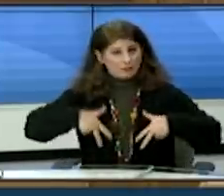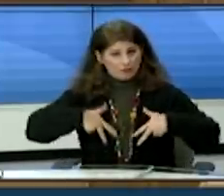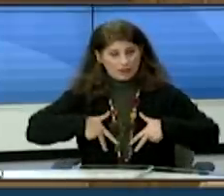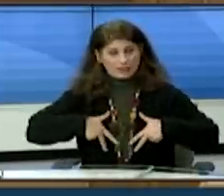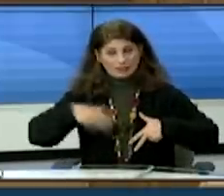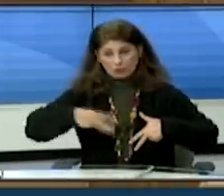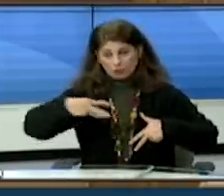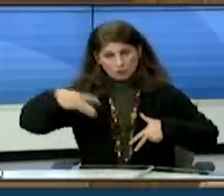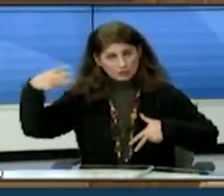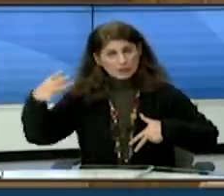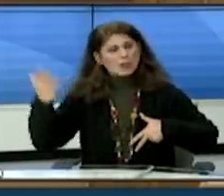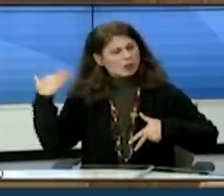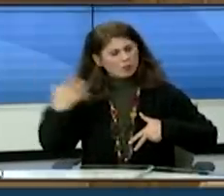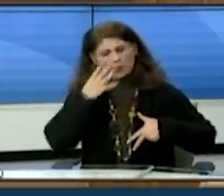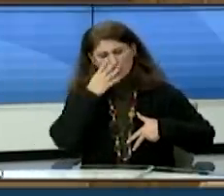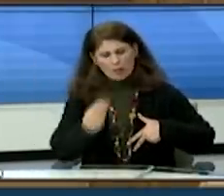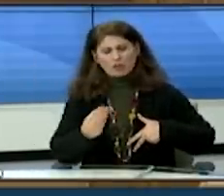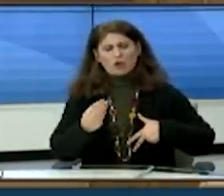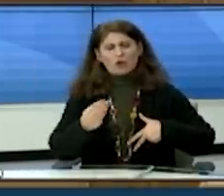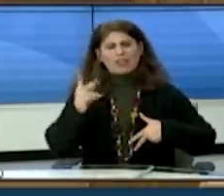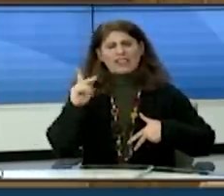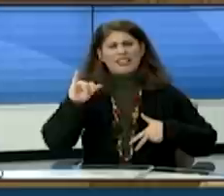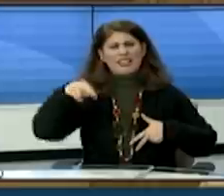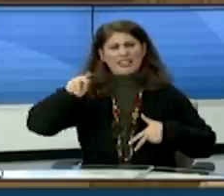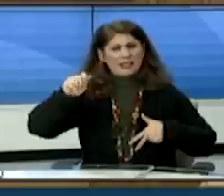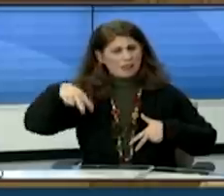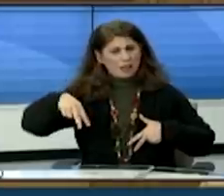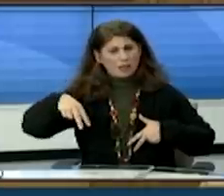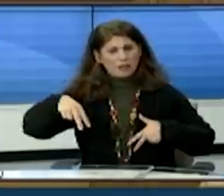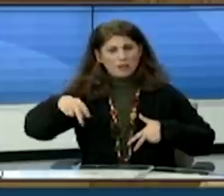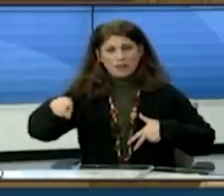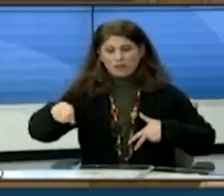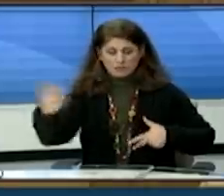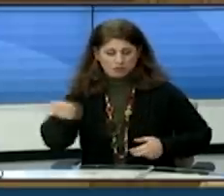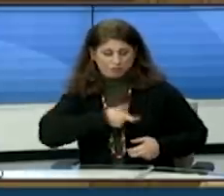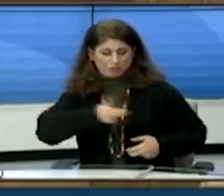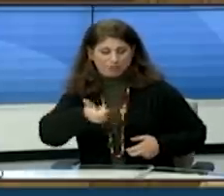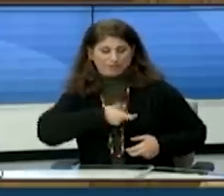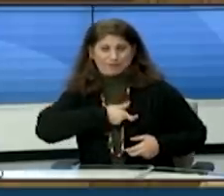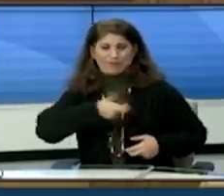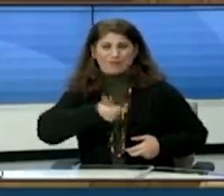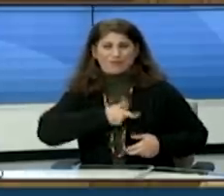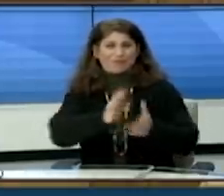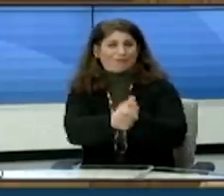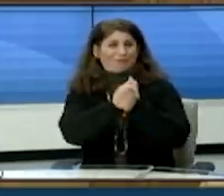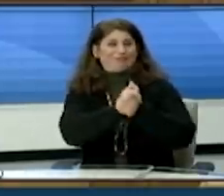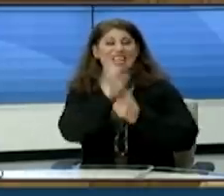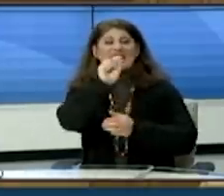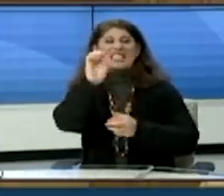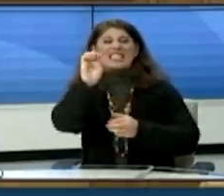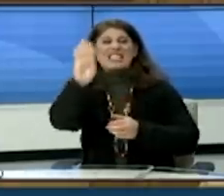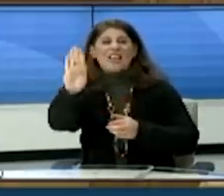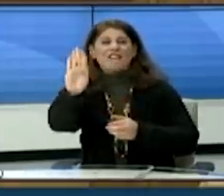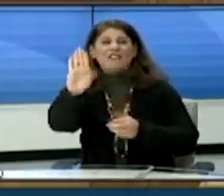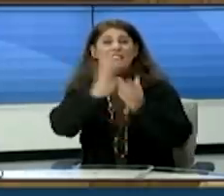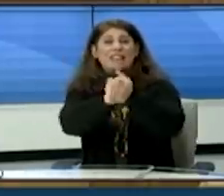ΣΥΡΙΖΑ, αλλά και πριν του ΠΑΣΟΚ ΚΙΝΑΛ, που έχουν γεμίσει παράσημα από τον ΣΕΒ και άλλες εργοδοτικές